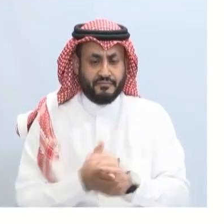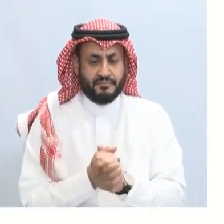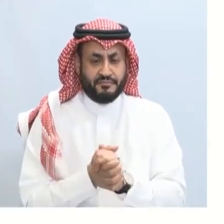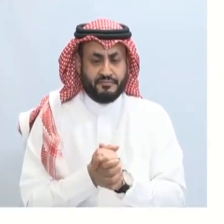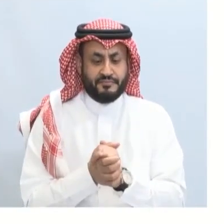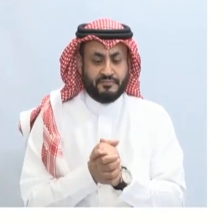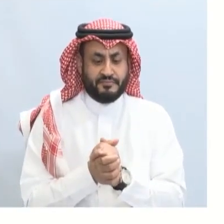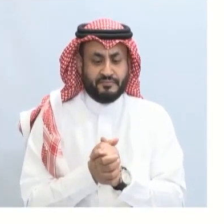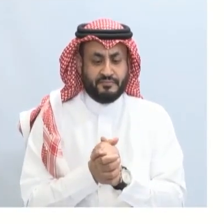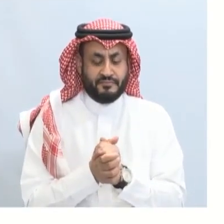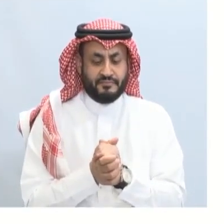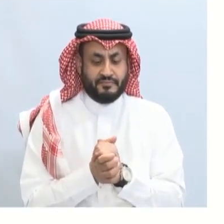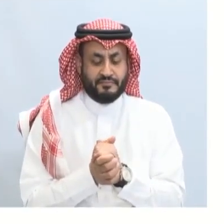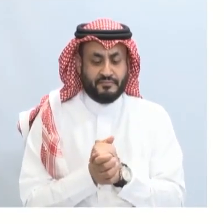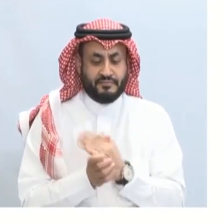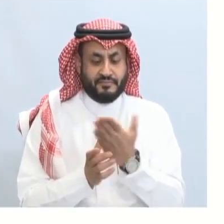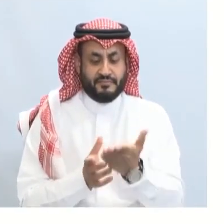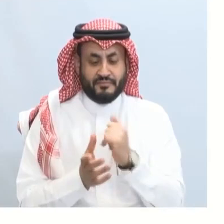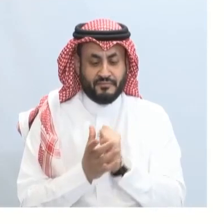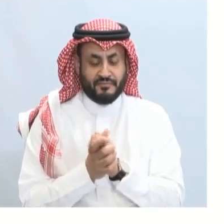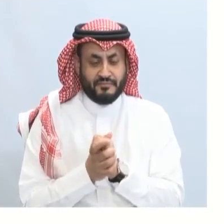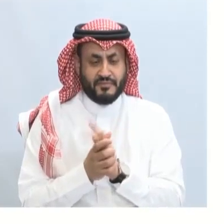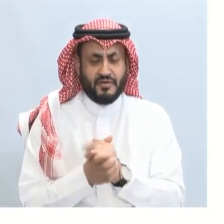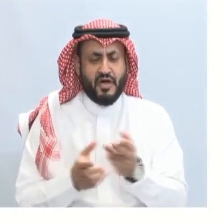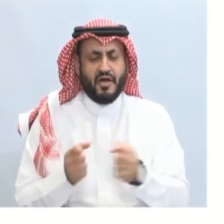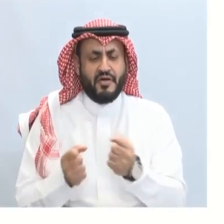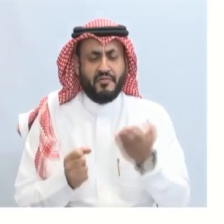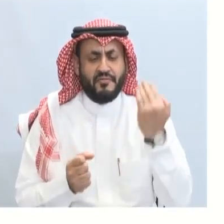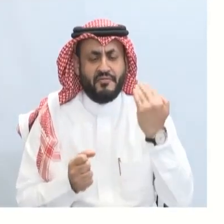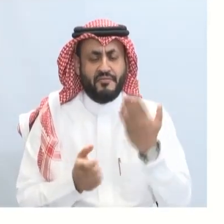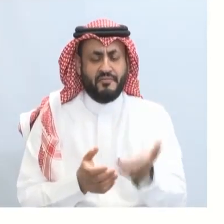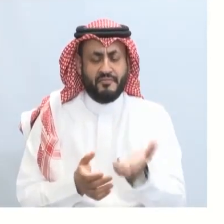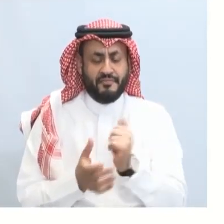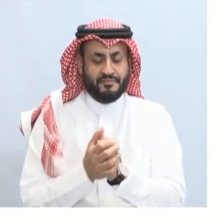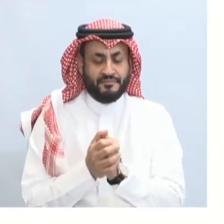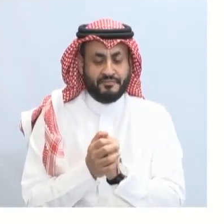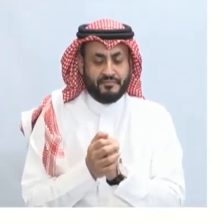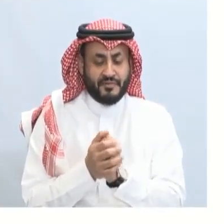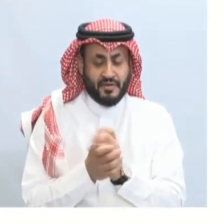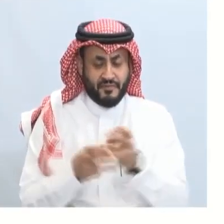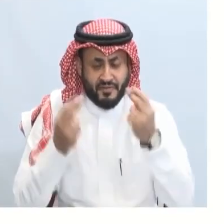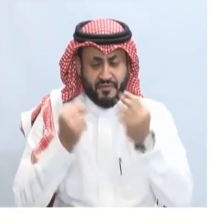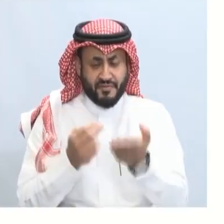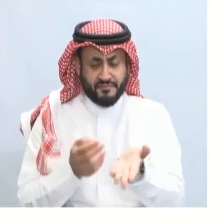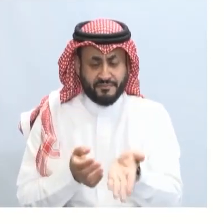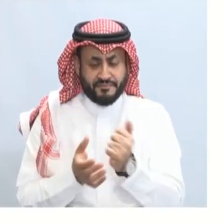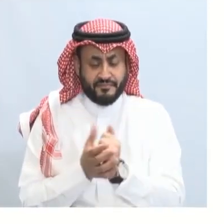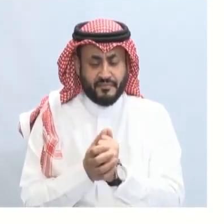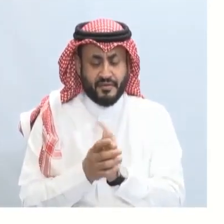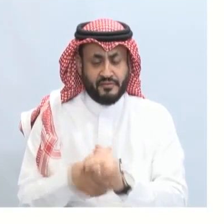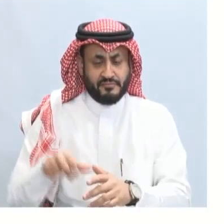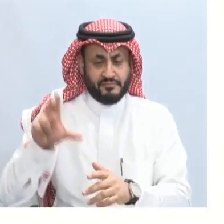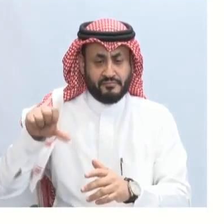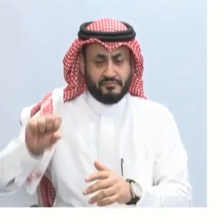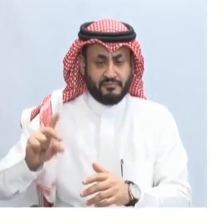العجيل نبدا تعرفنا في درسنا السابق عن الوطنيه والمواطنه وتعرفنا على